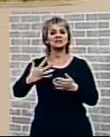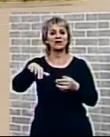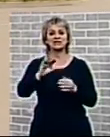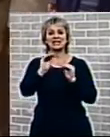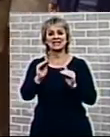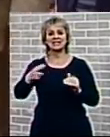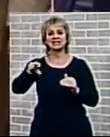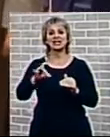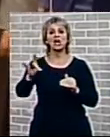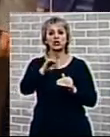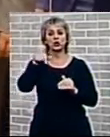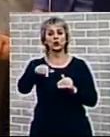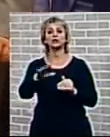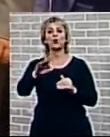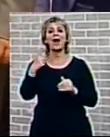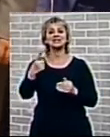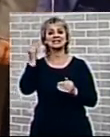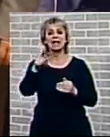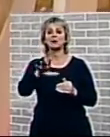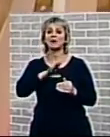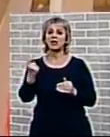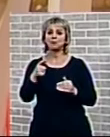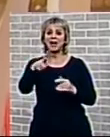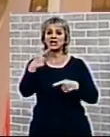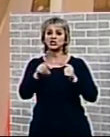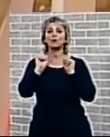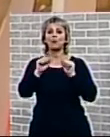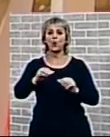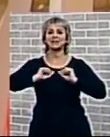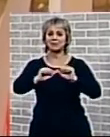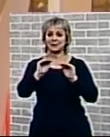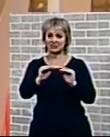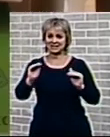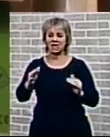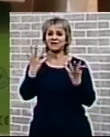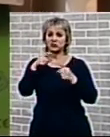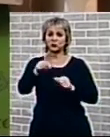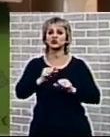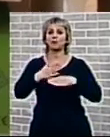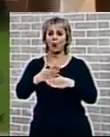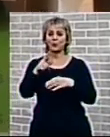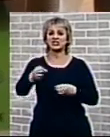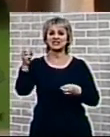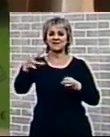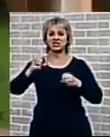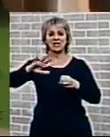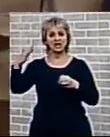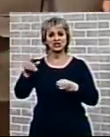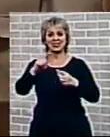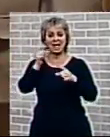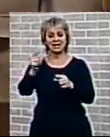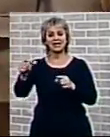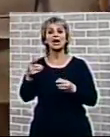всех детских садах региона. Но одних знаний бывает мало. Родители могут обезопасить детей в темноте с помощью светящихся наклеек.